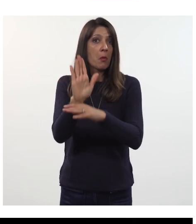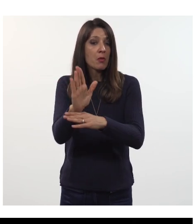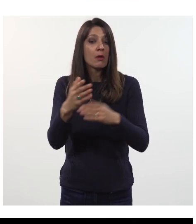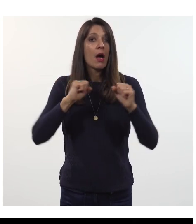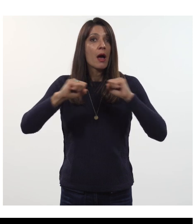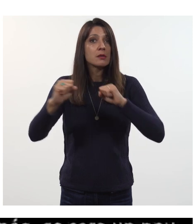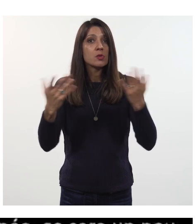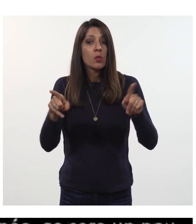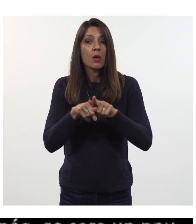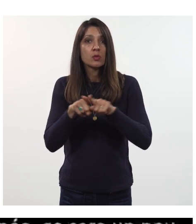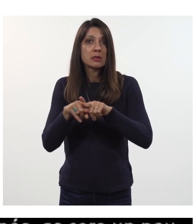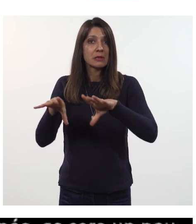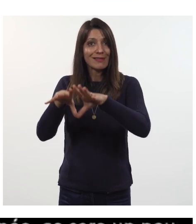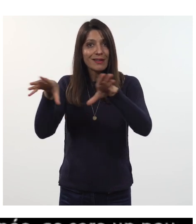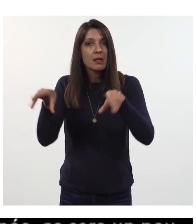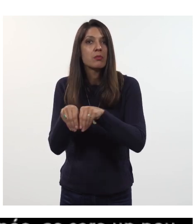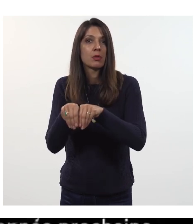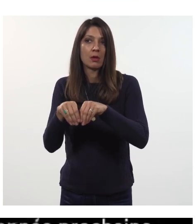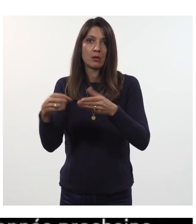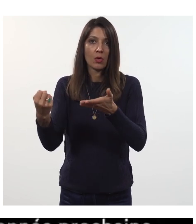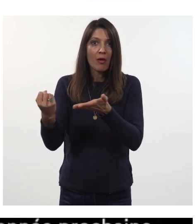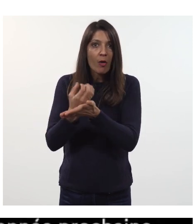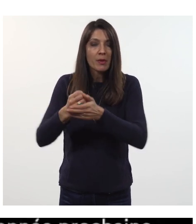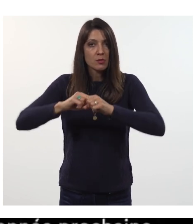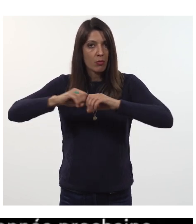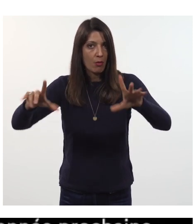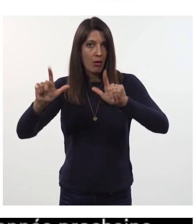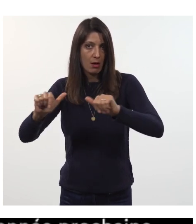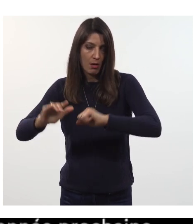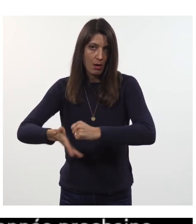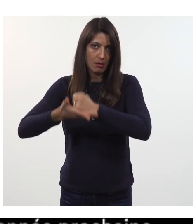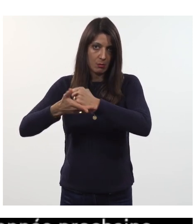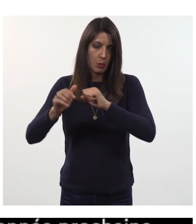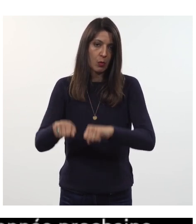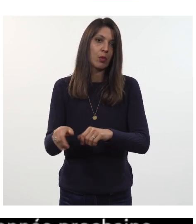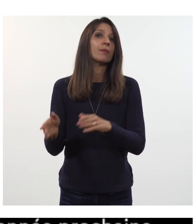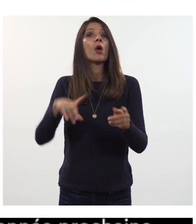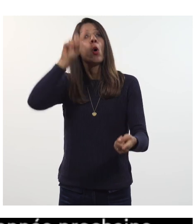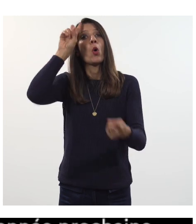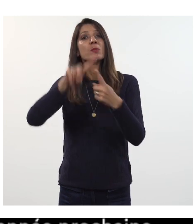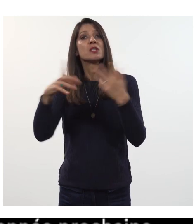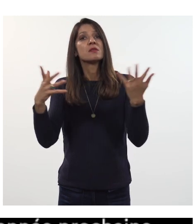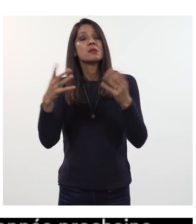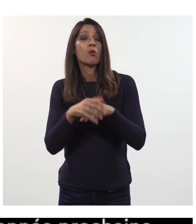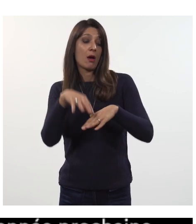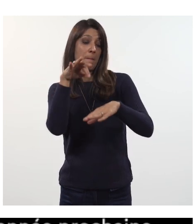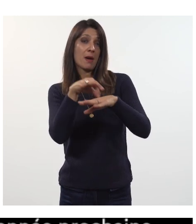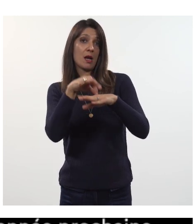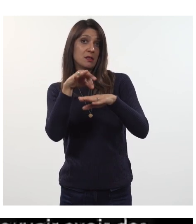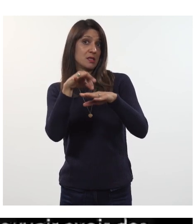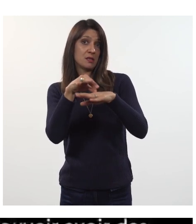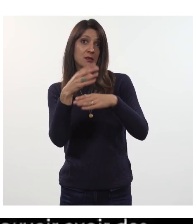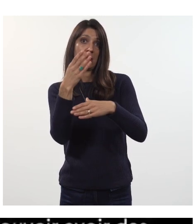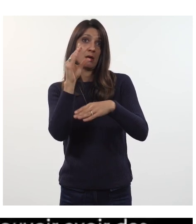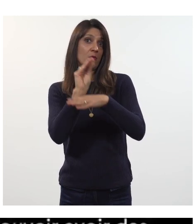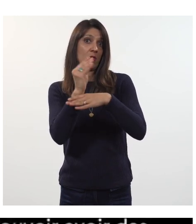de communication avec comme objectif, bien sûr, vous l'avez compris, hein, c'est combattre une maladie, puisque la dénutrition, c'est une maladie